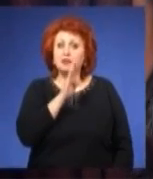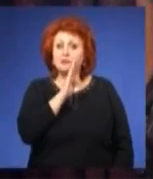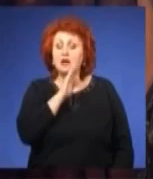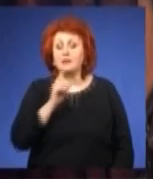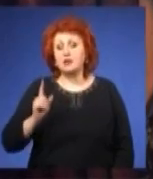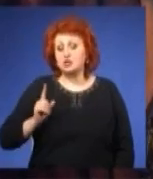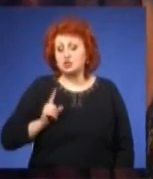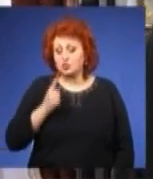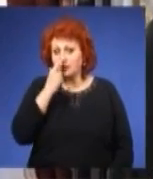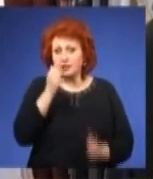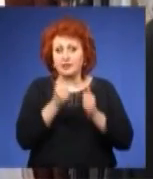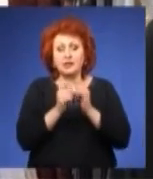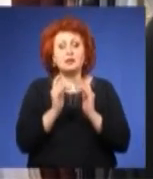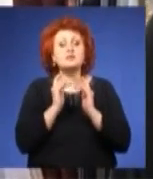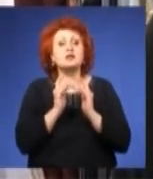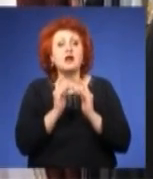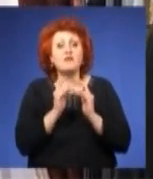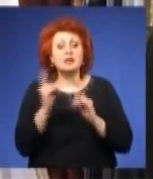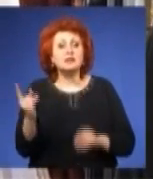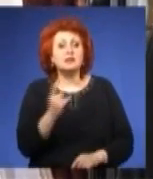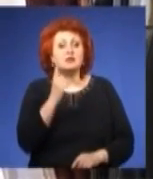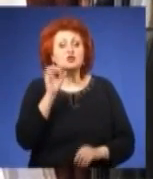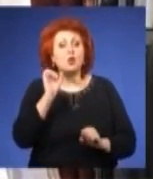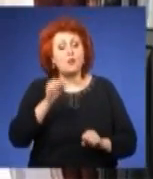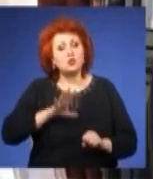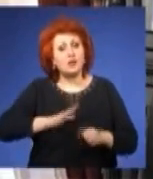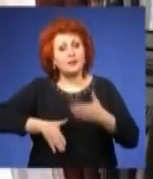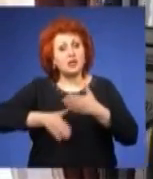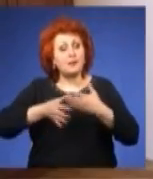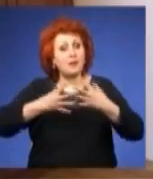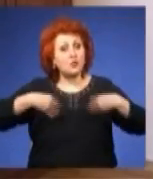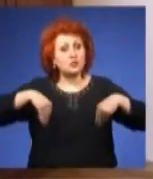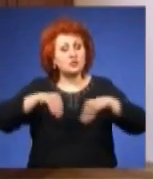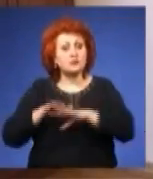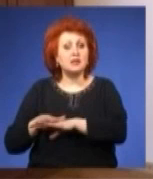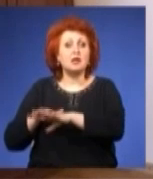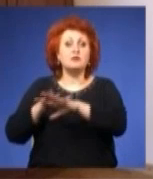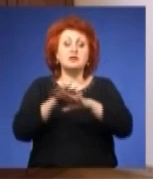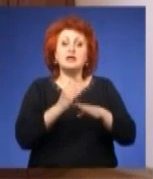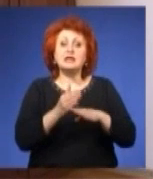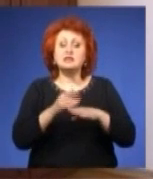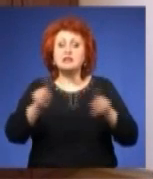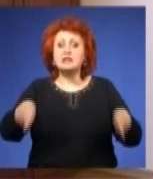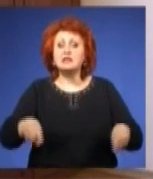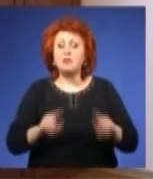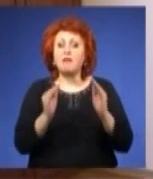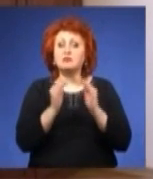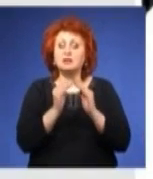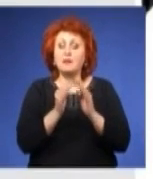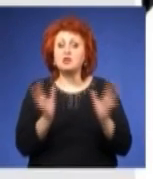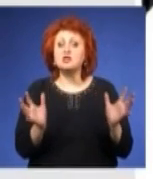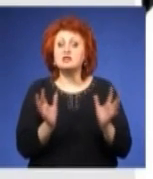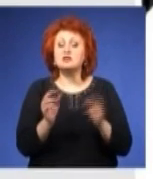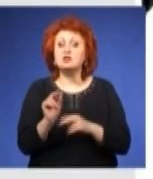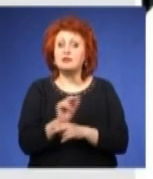Димы сутками дежурили возле кровати малыша. Единственное, чем можно было помочь семье, перевести Диму из отделения реанимации на